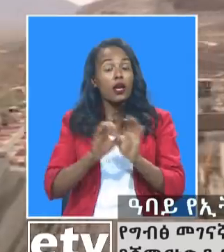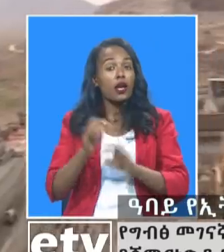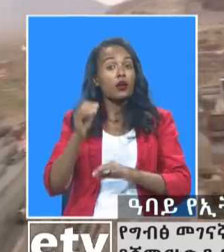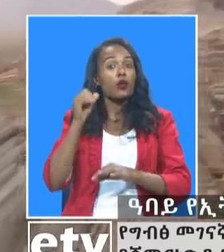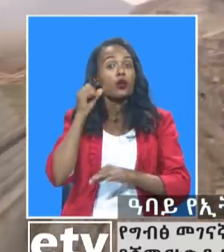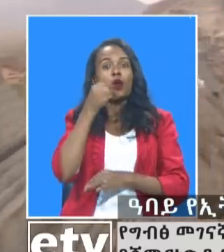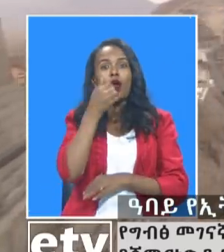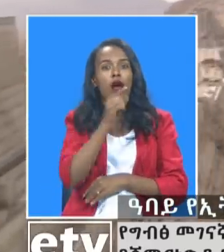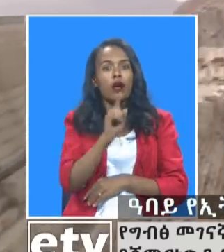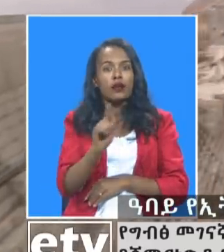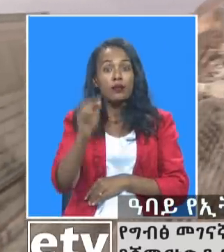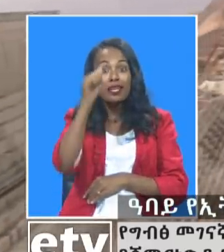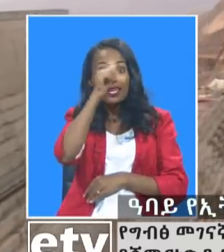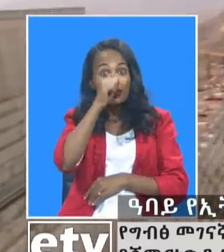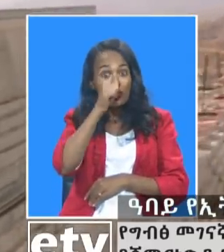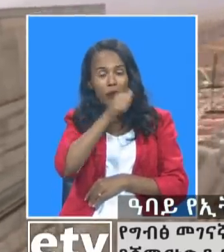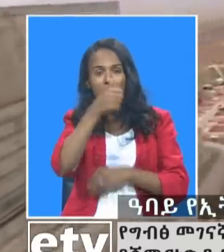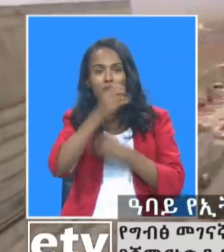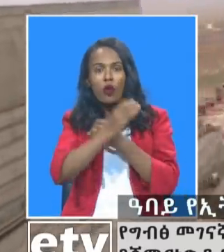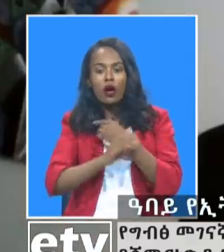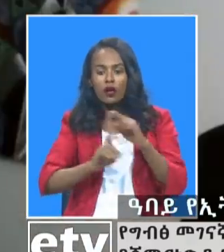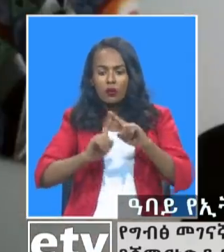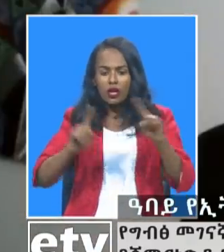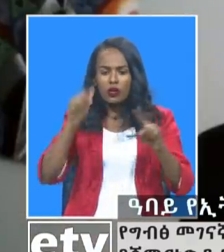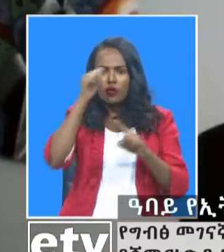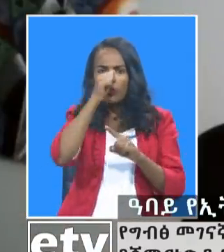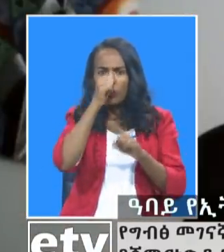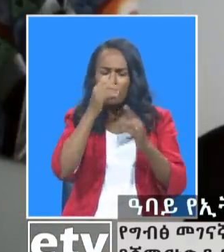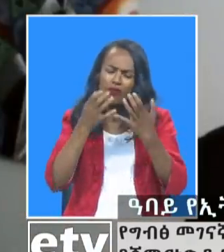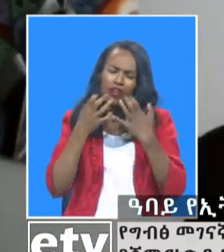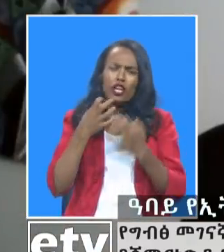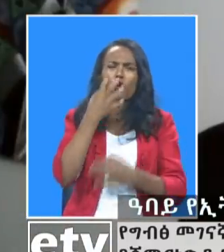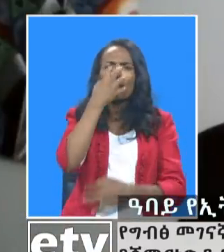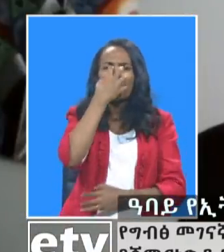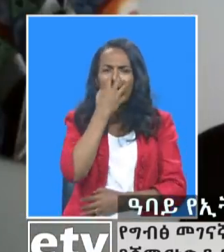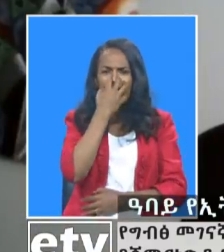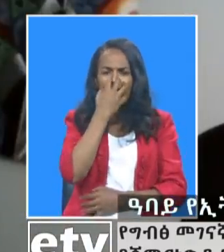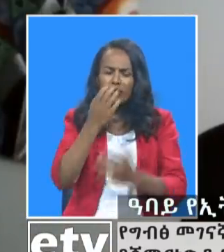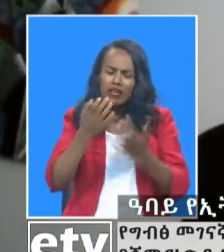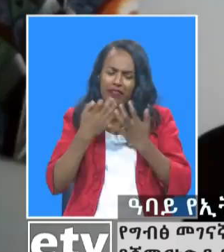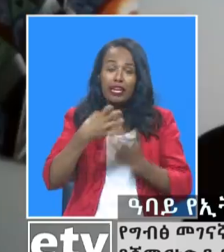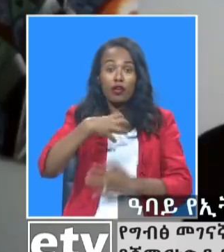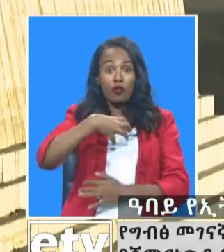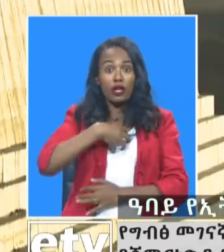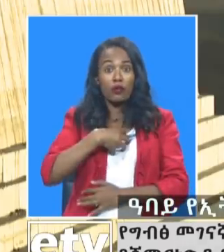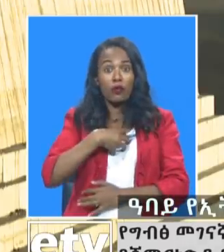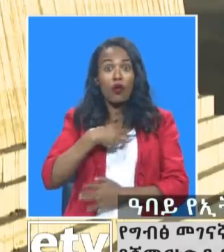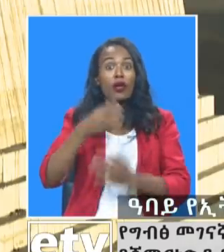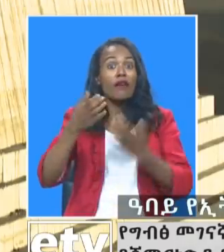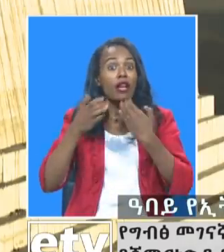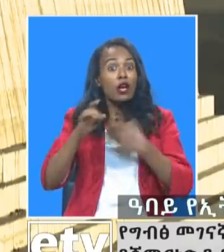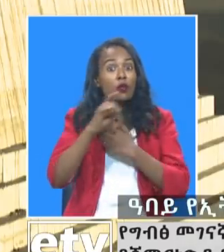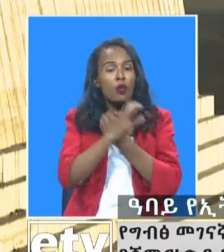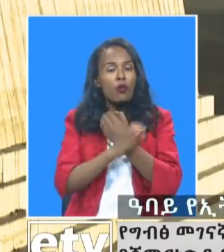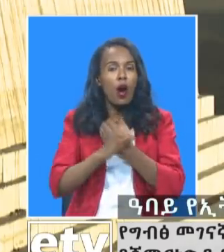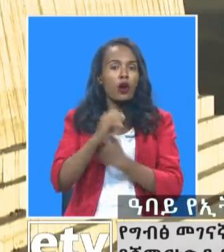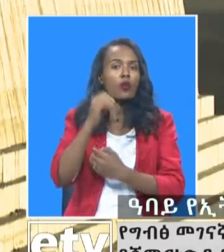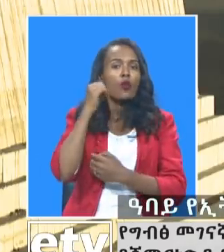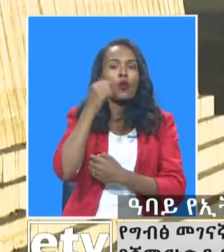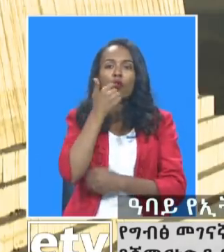አልልም። ኢትዮጵያና ሌላው ሀገር የሚለየው ኢትዮጵያዊ የፈለገው ቢያኮርፍ፣ የፈለገው ቅር ቢለው፣ የፈለገው ቢሆን በሀገሩ ወደ ኋላ